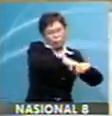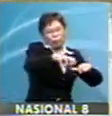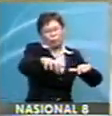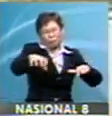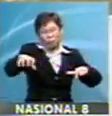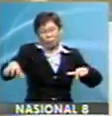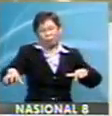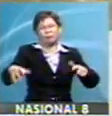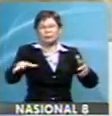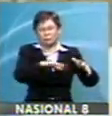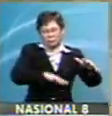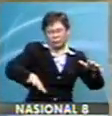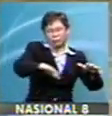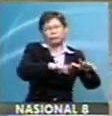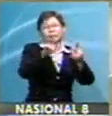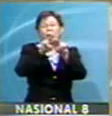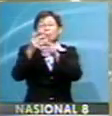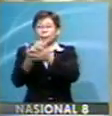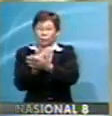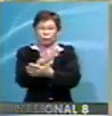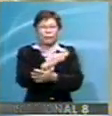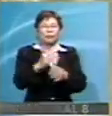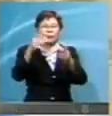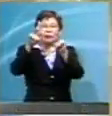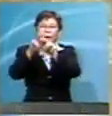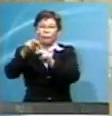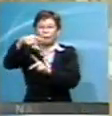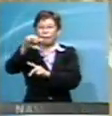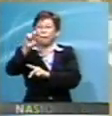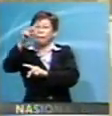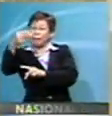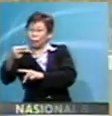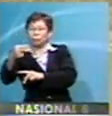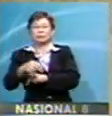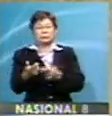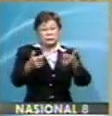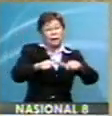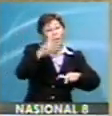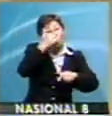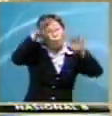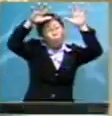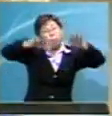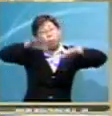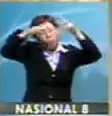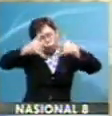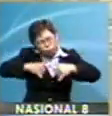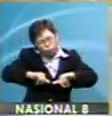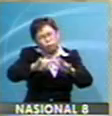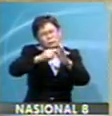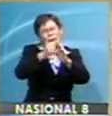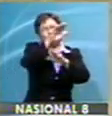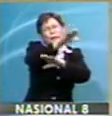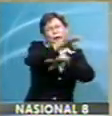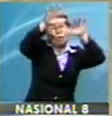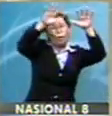Pasir Kampung Rasau Kampung Baru behang stesen dan Kampung Pauh ia terjadi berikutan hujan lebat berterusan sejak petang